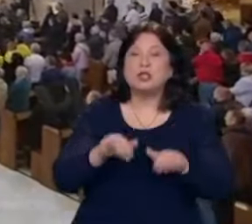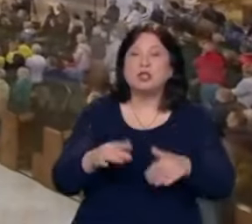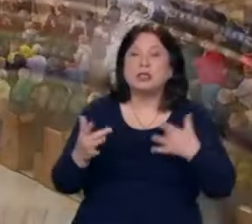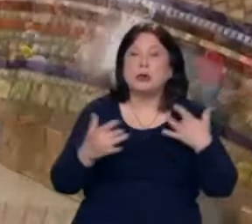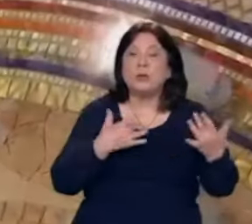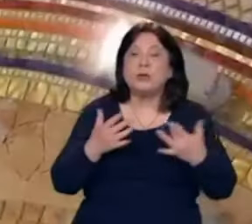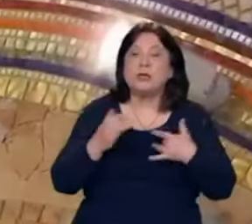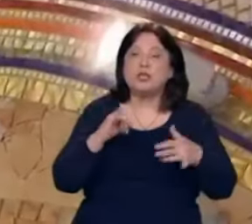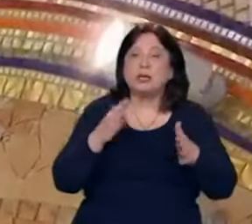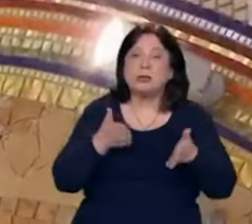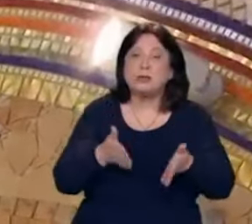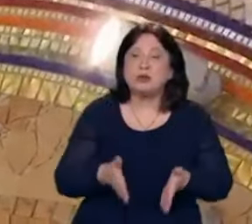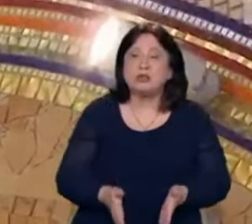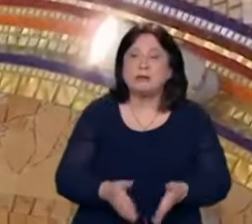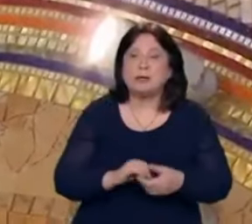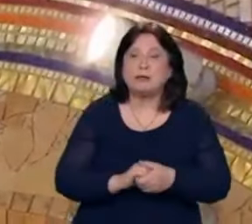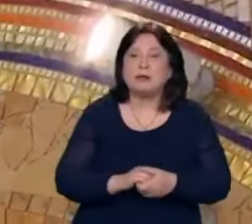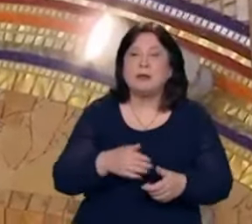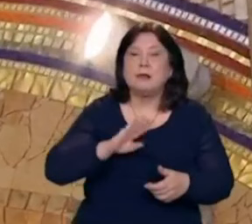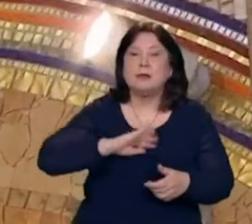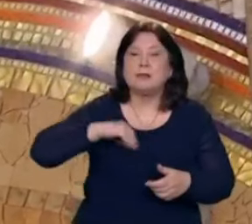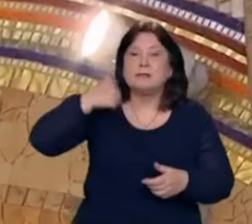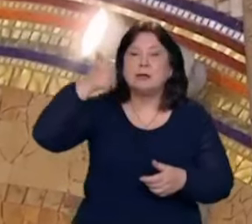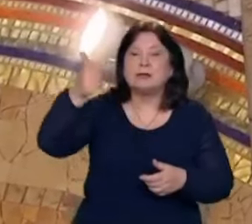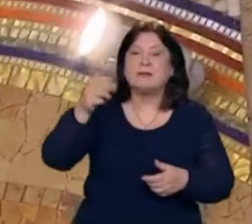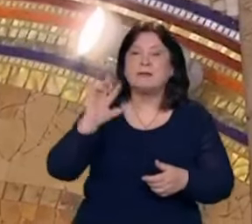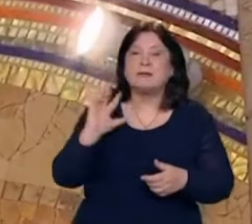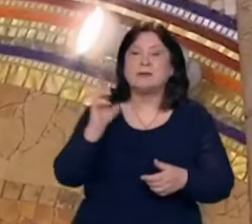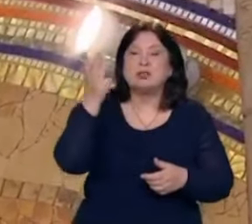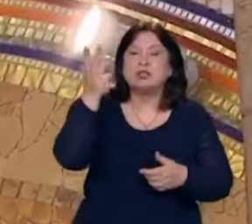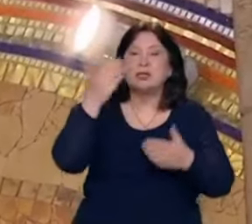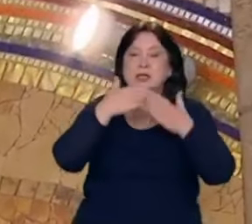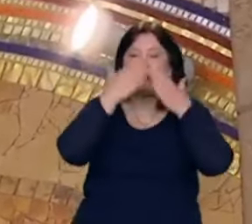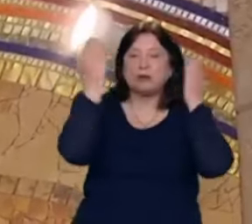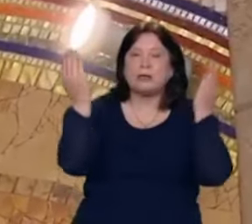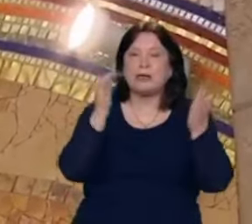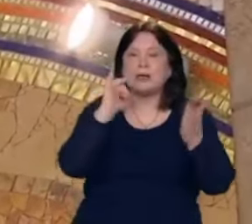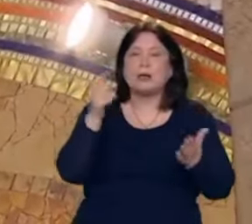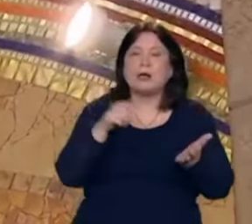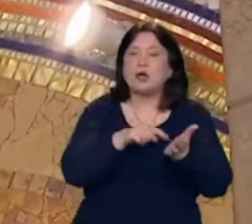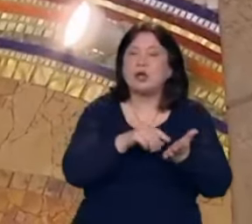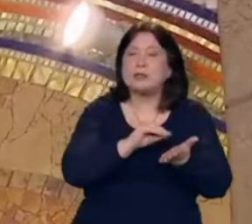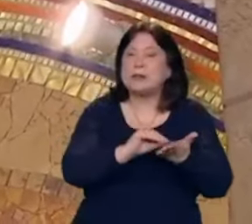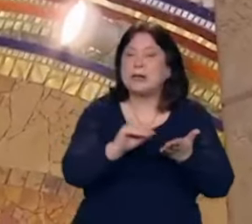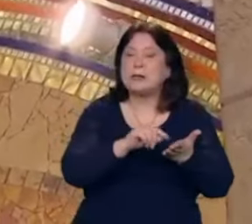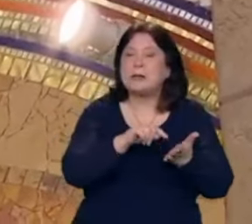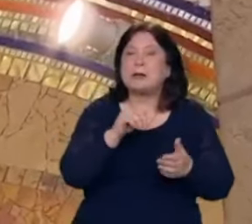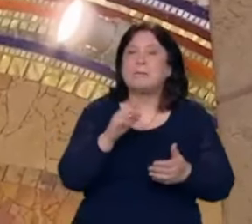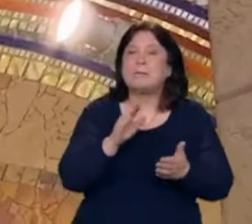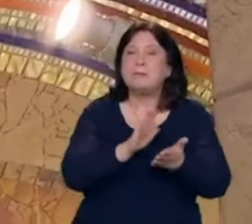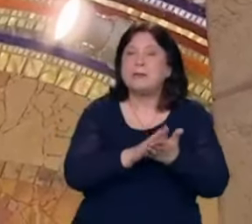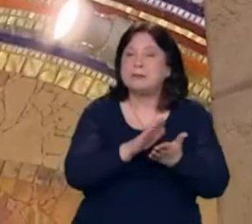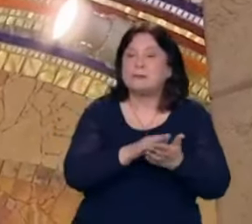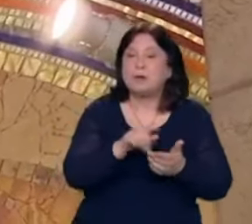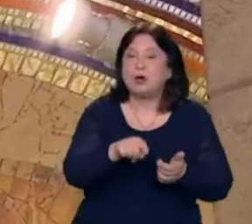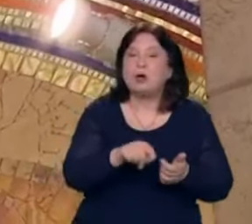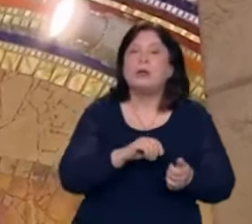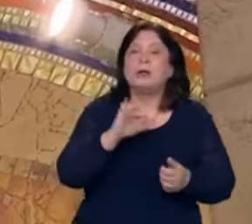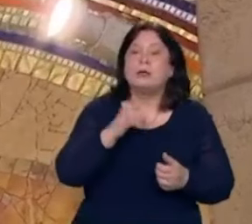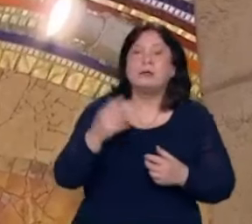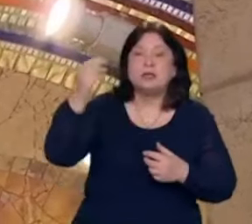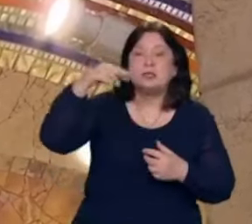umęczony i pogrzebany i zmartwychwstał trzeciego dnia jak oznajmia pismo i